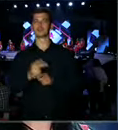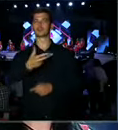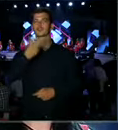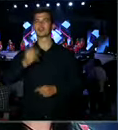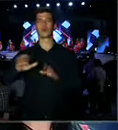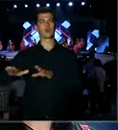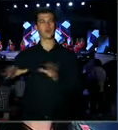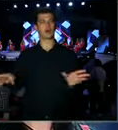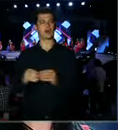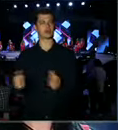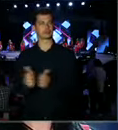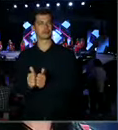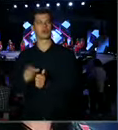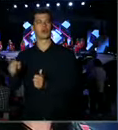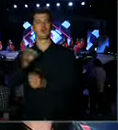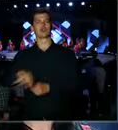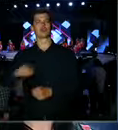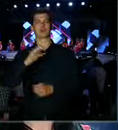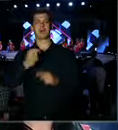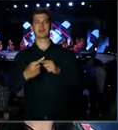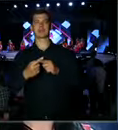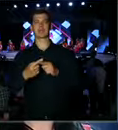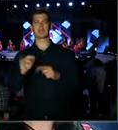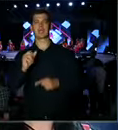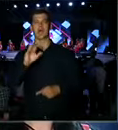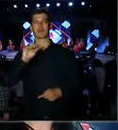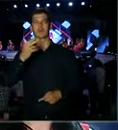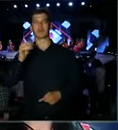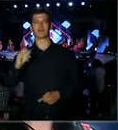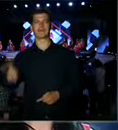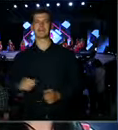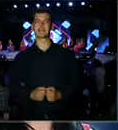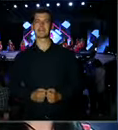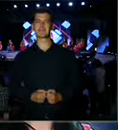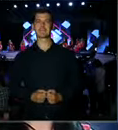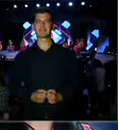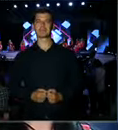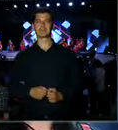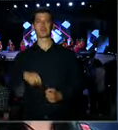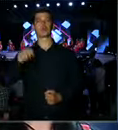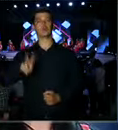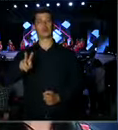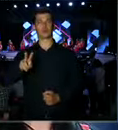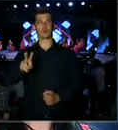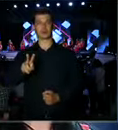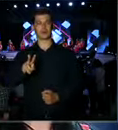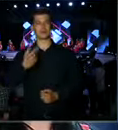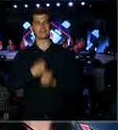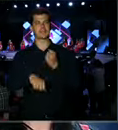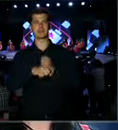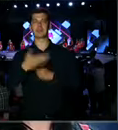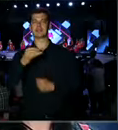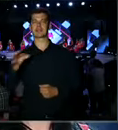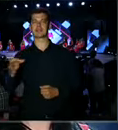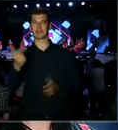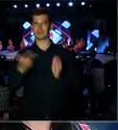pobyt z osobą towarzyszącą w ośrodku Max w Jarnołtówku. Drugą wicemis Polski na